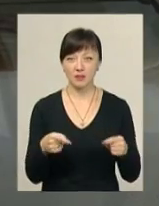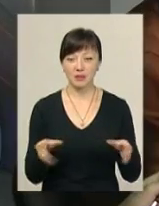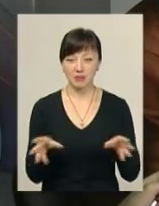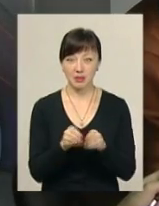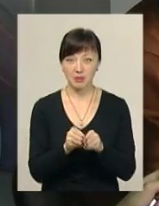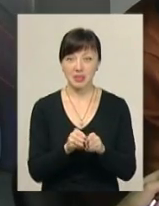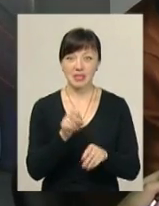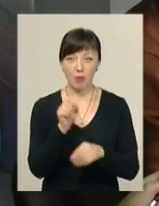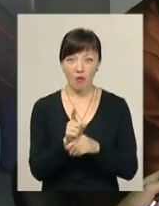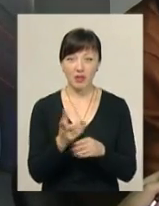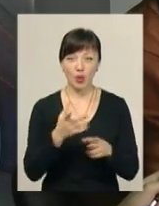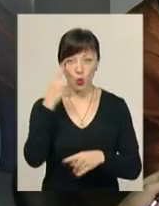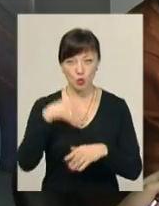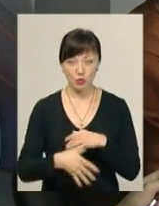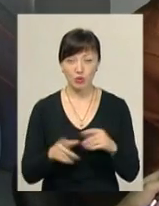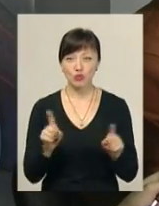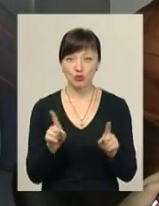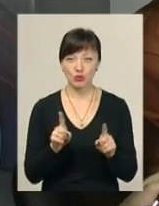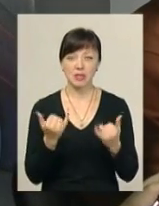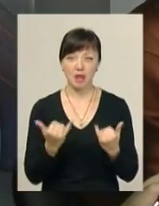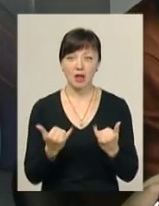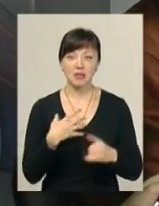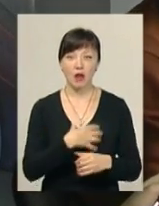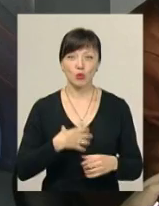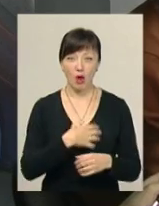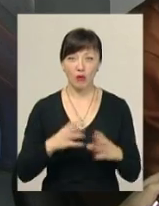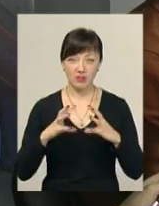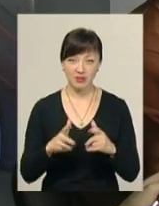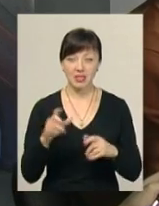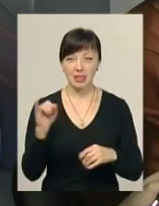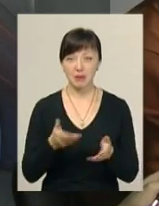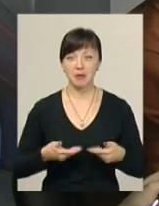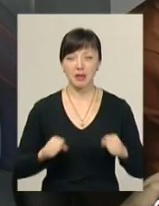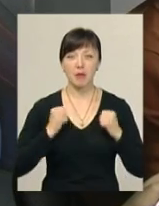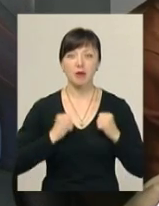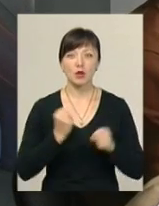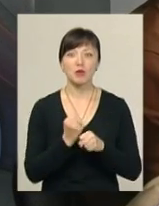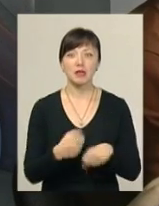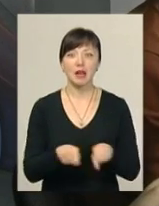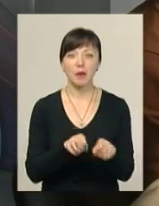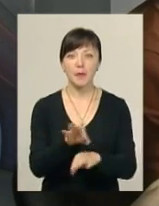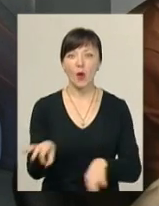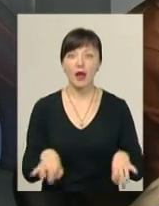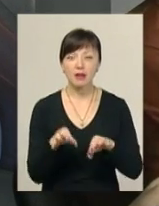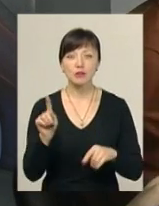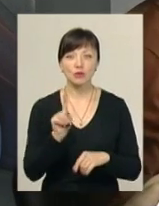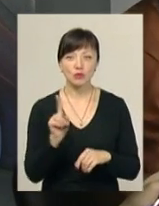з замовниками, які розуміють, що зараз актуально в світі, і ми намагаємося робити такі проекти, і що